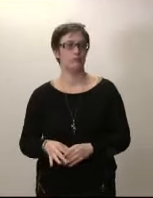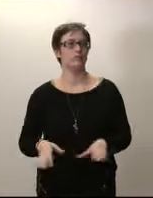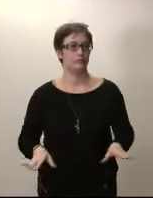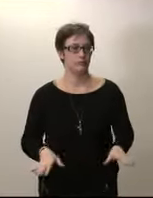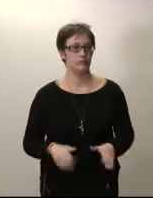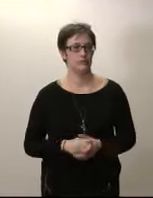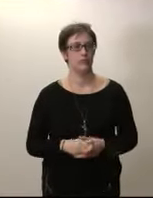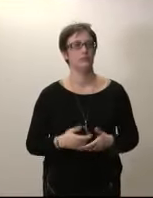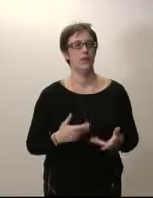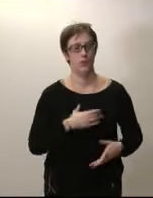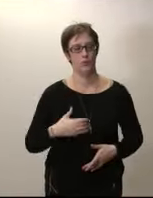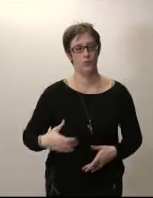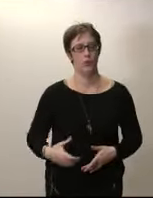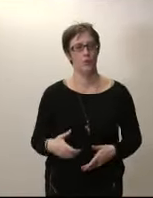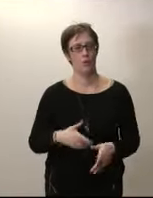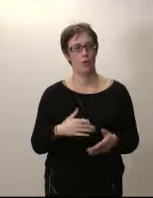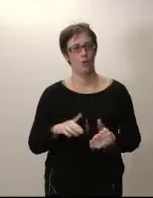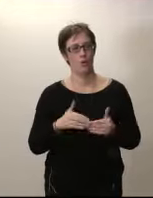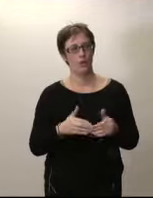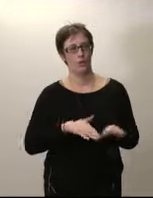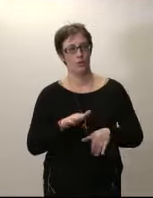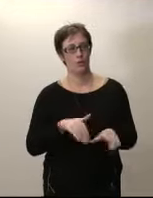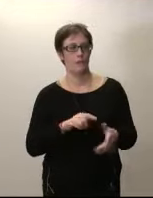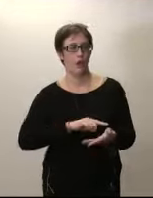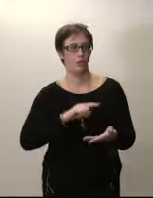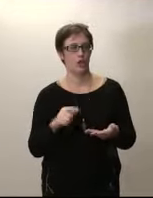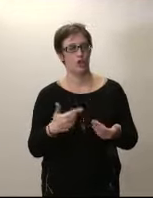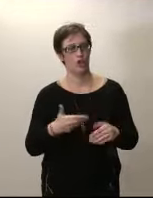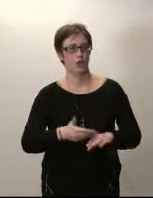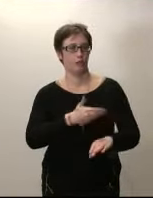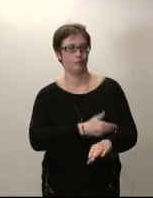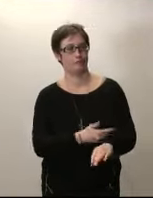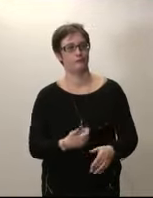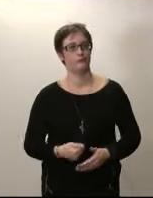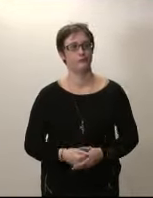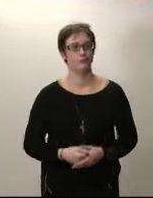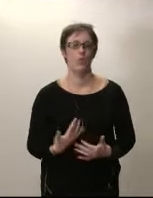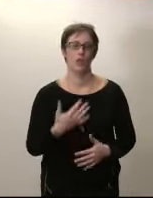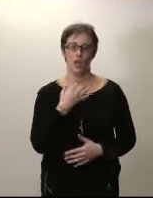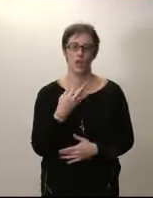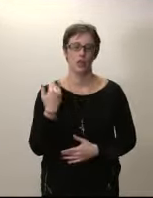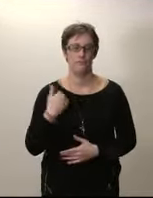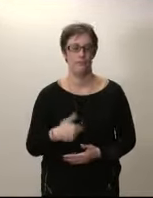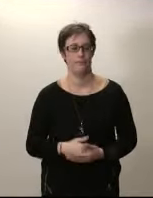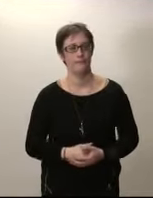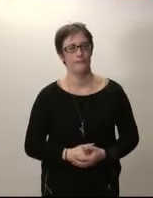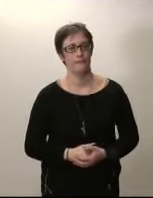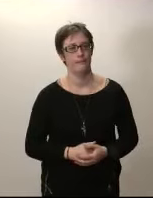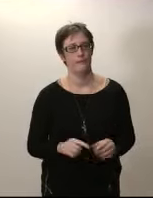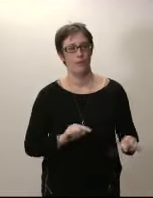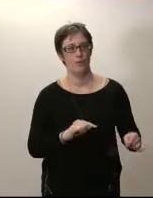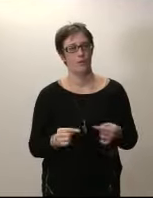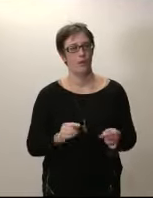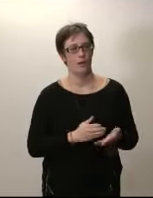à fonctionner avec les budgets d'anticipation. Voilà, c'était pour redire ce que j'avais déjà dit lors du débat